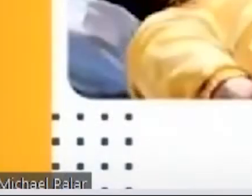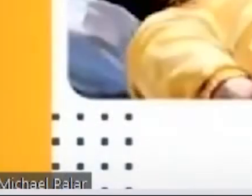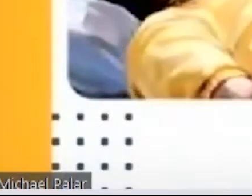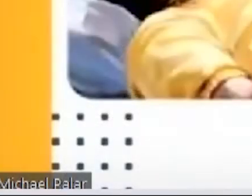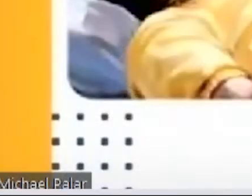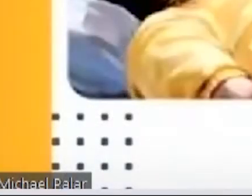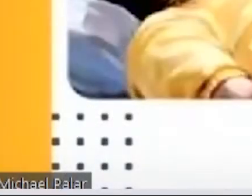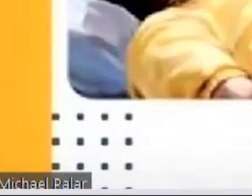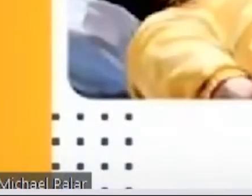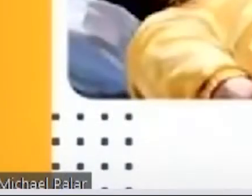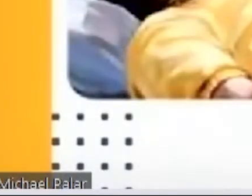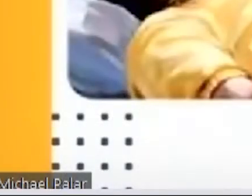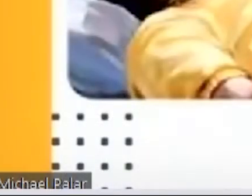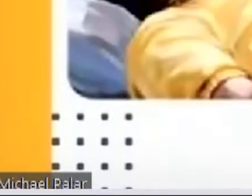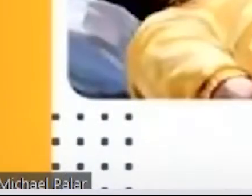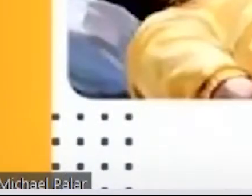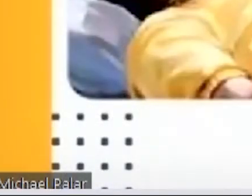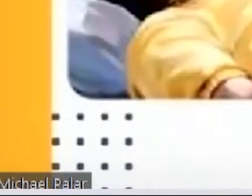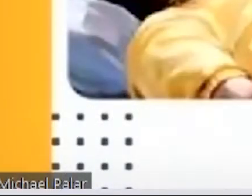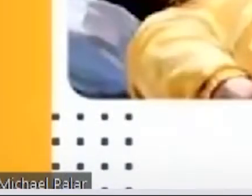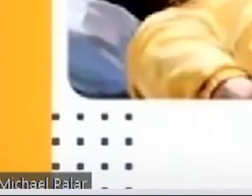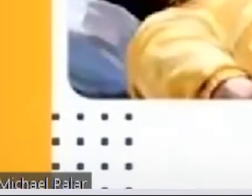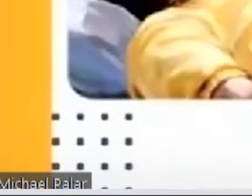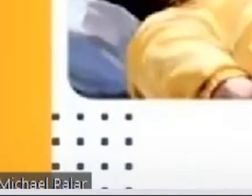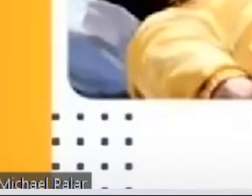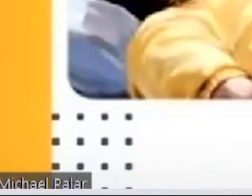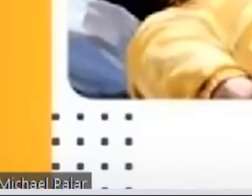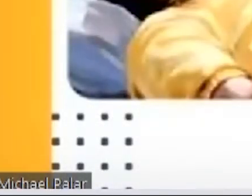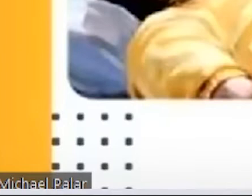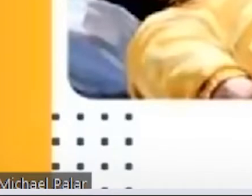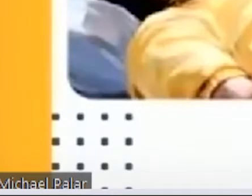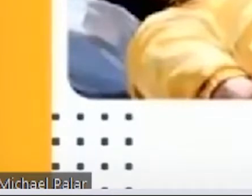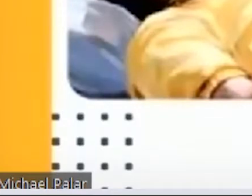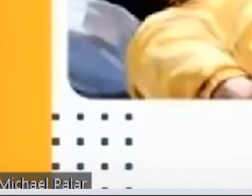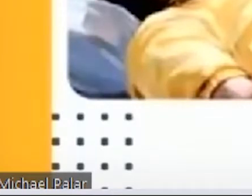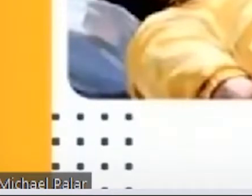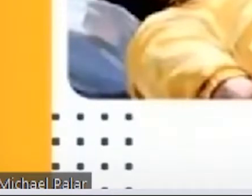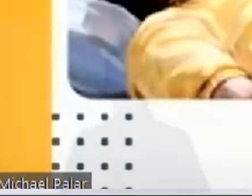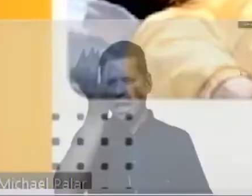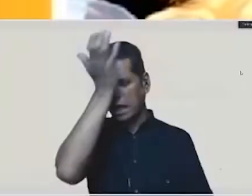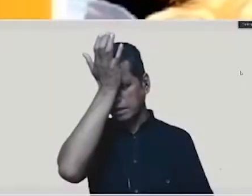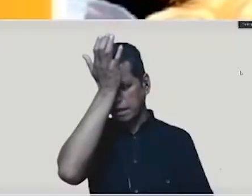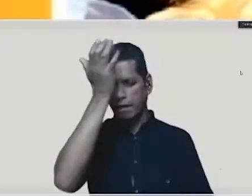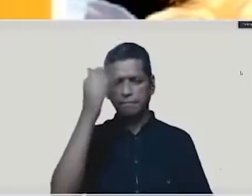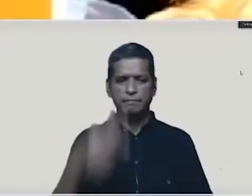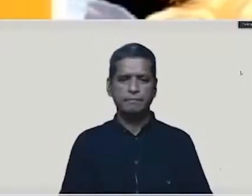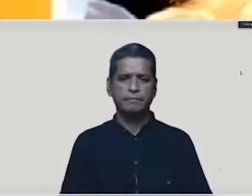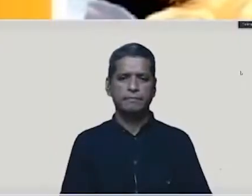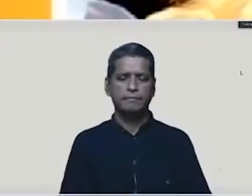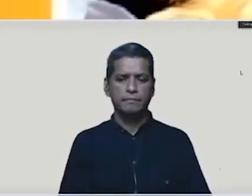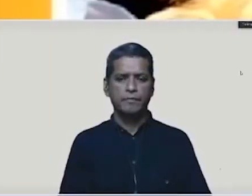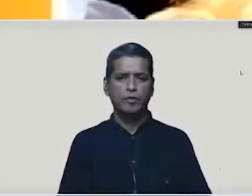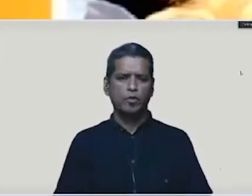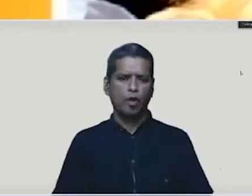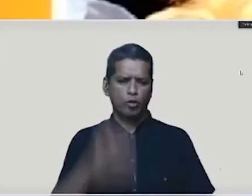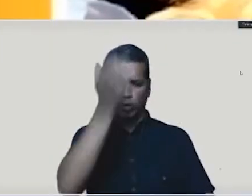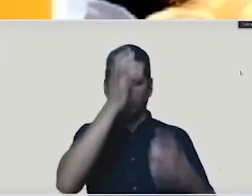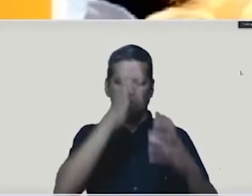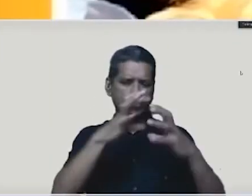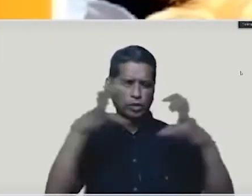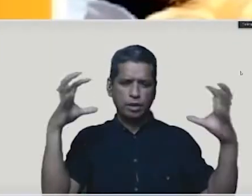baik-baik kita akan belajar dari mimpi seorang raja yang besar seorang raja yang besar